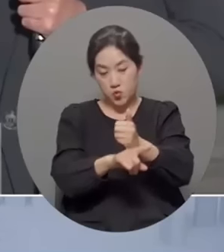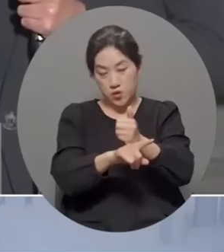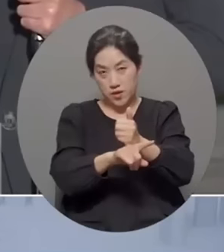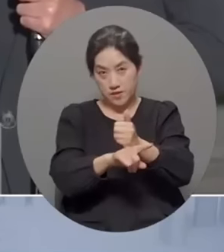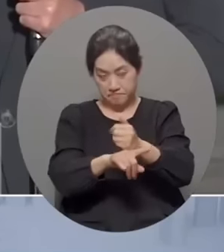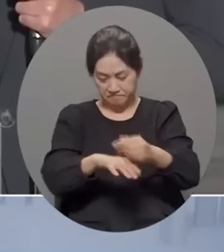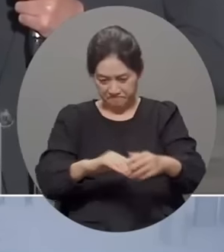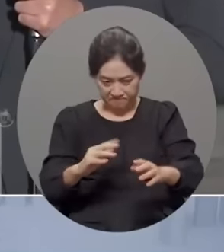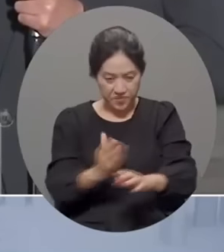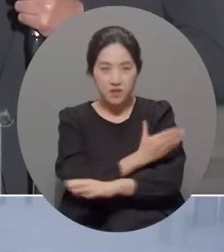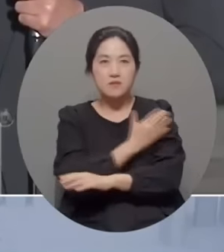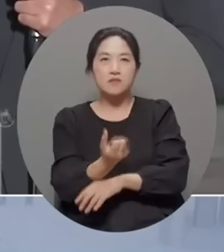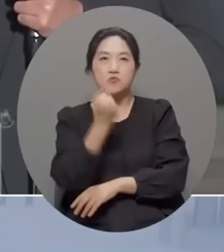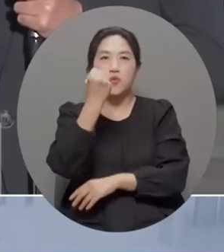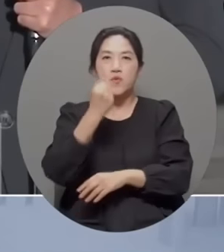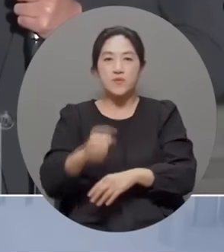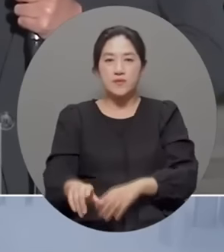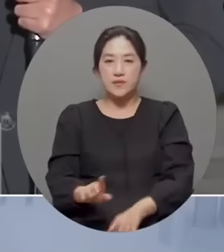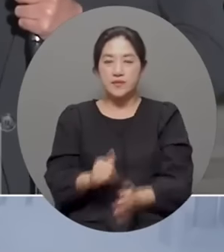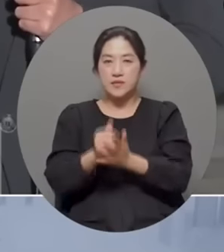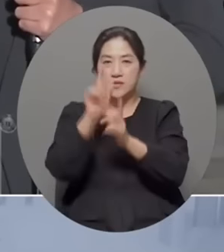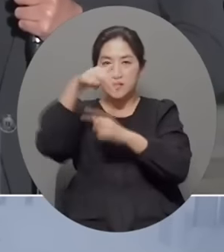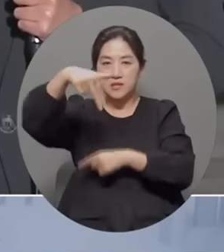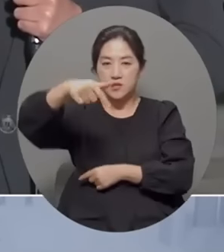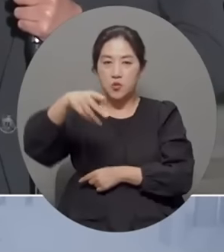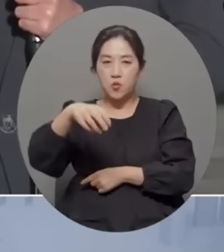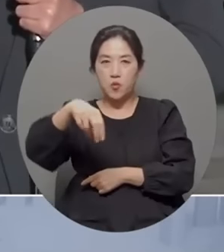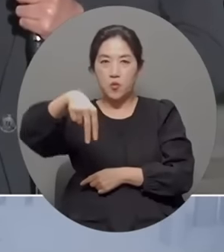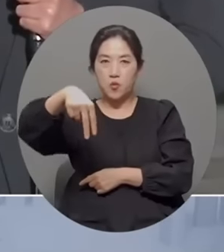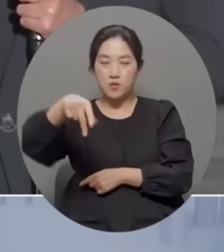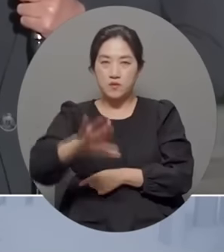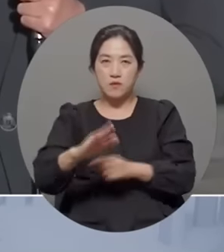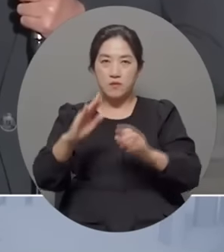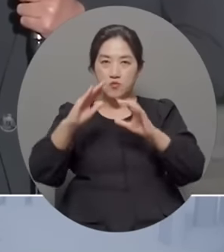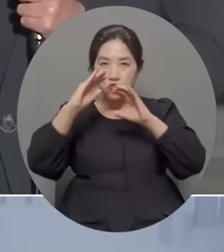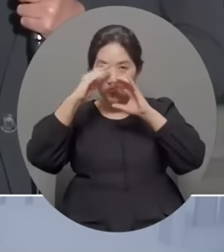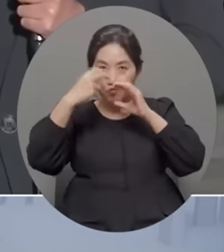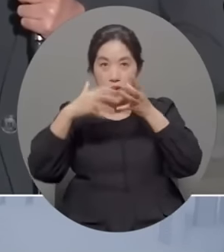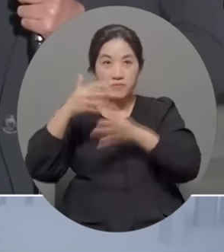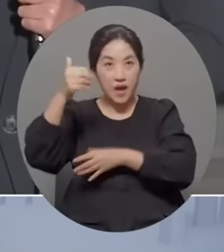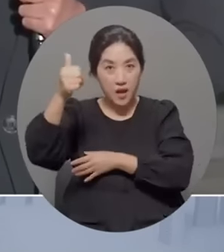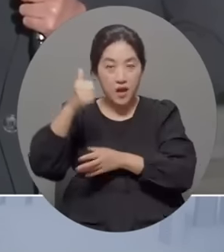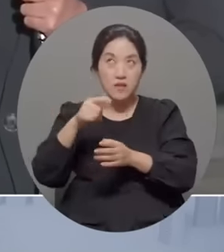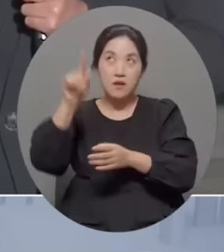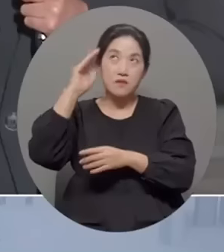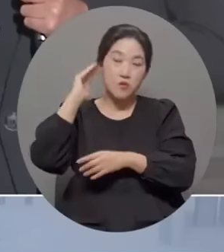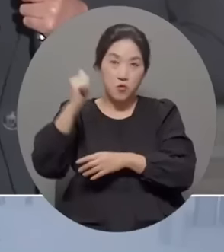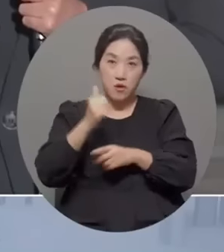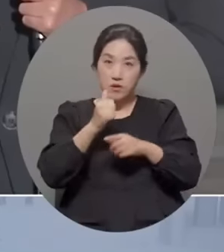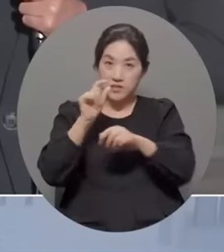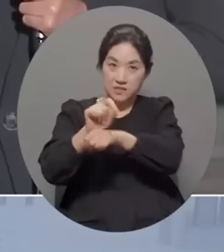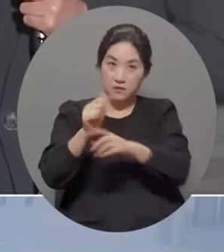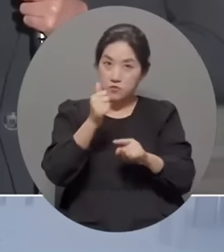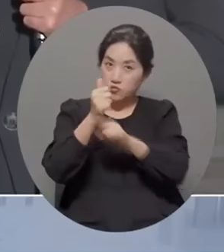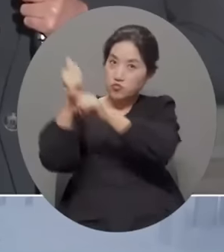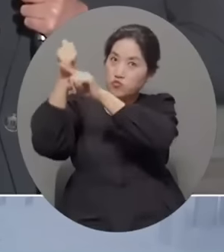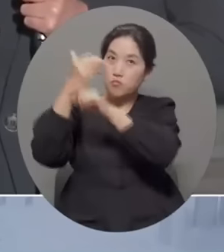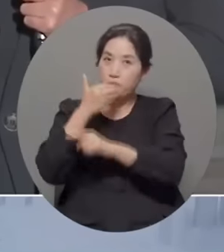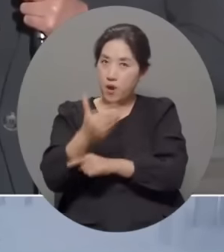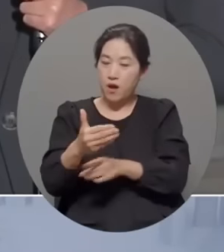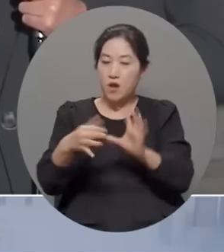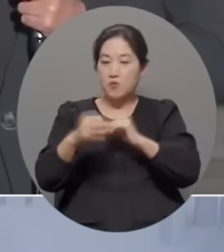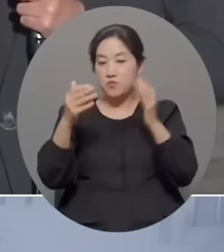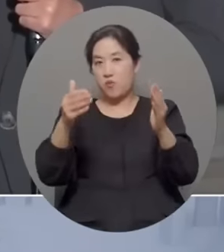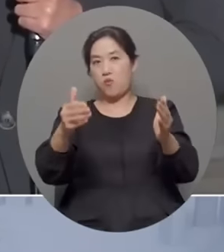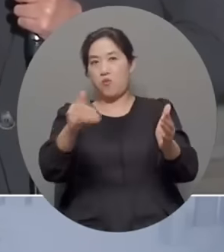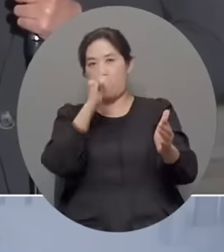기점으로 이종섭 전 장관과 대통령실 등 윗선 수사로 이어질 수 있을지 관심이 쏠립니다. 지금까지 공수처에서